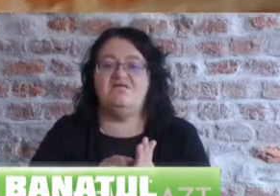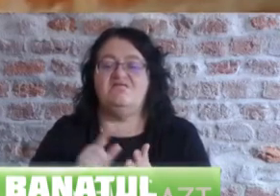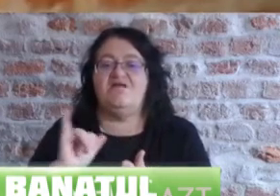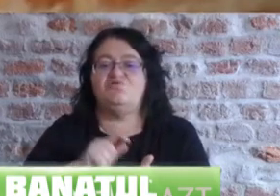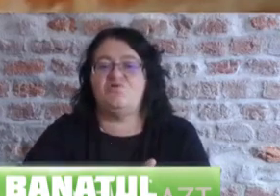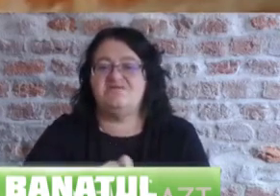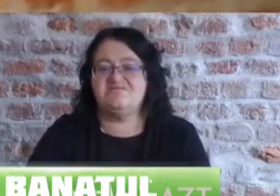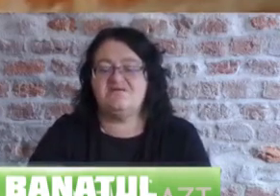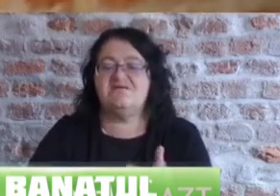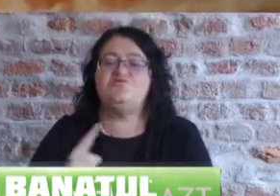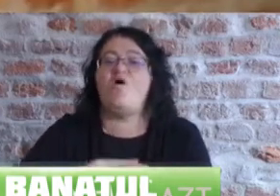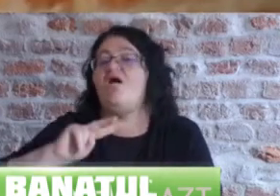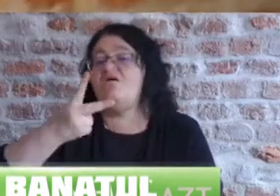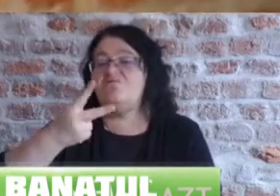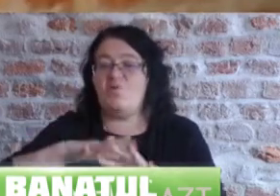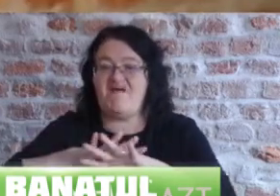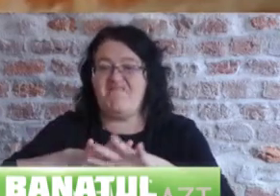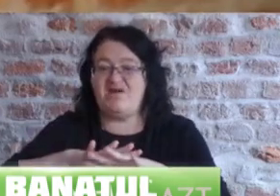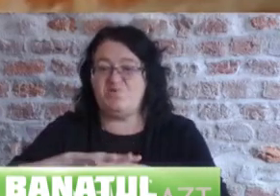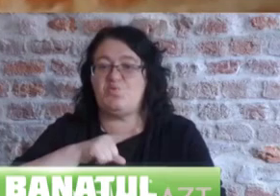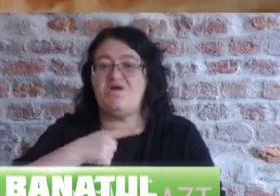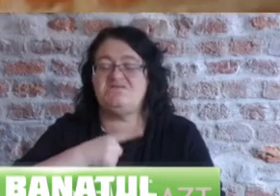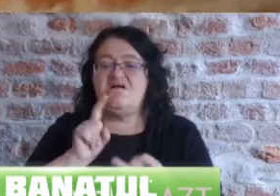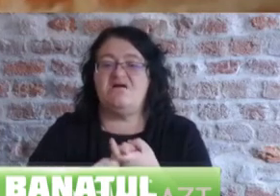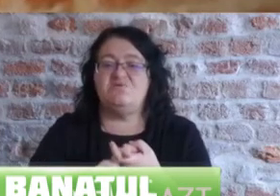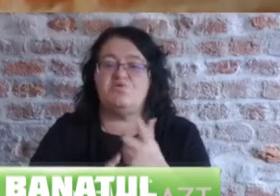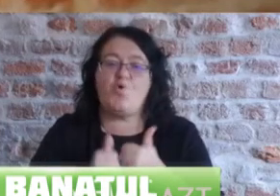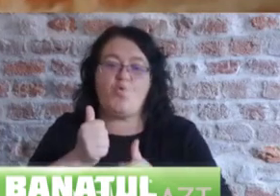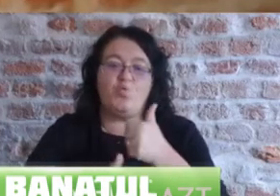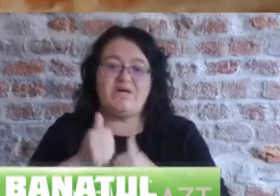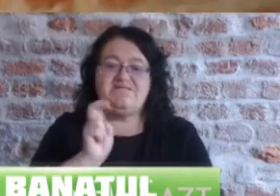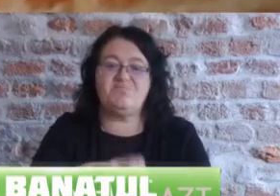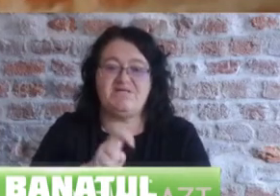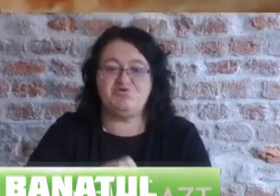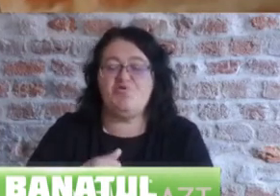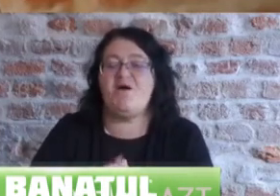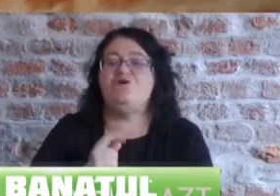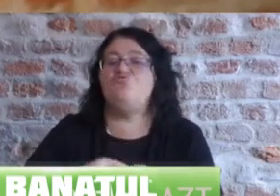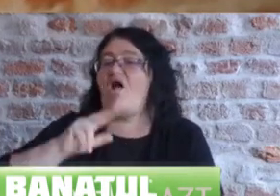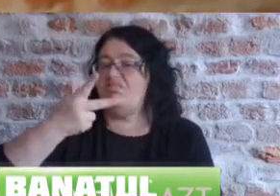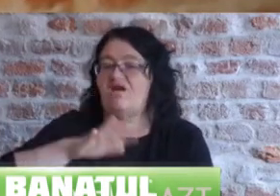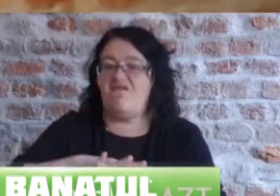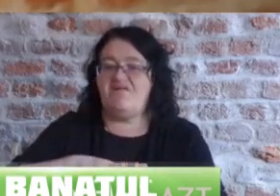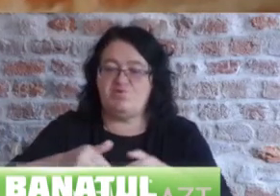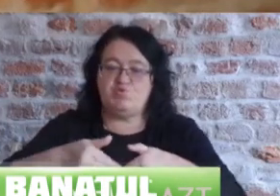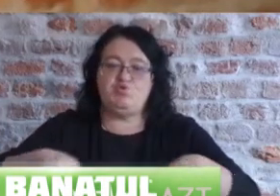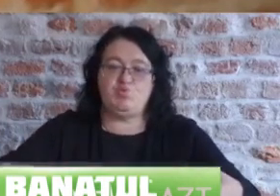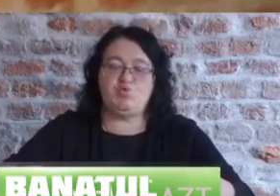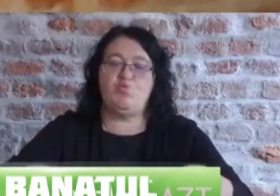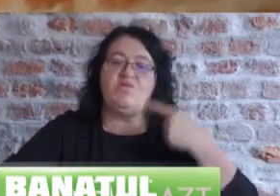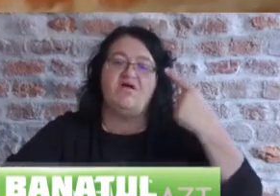autorii ei. Al doilea filtru îl reprezintă chiar concurenții, participanții, și al treilea, juriul.